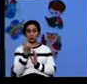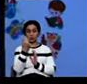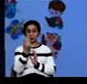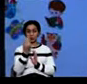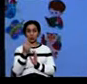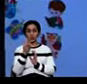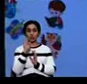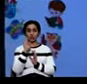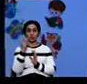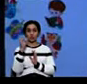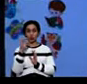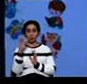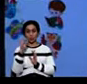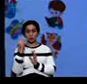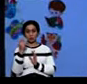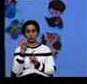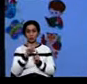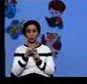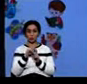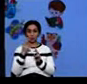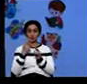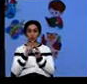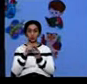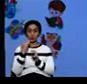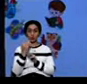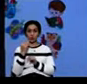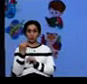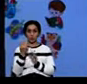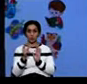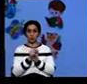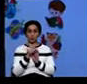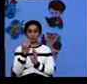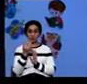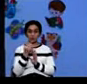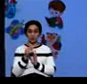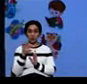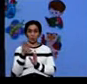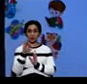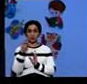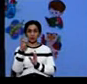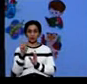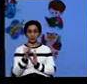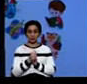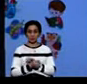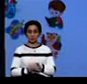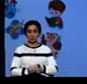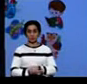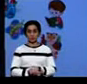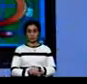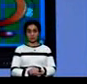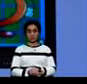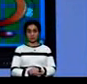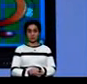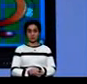сөзі женский род деген сөздер. Шуның үшін біз у білен бірге одна сонны